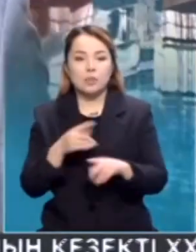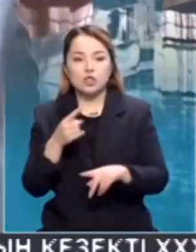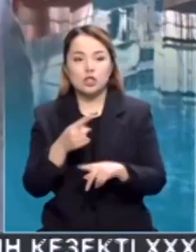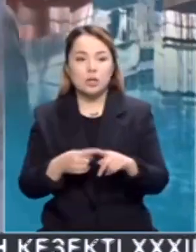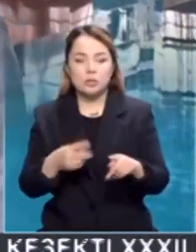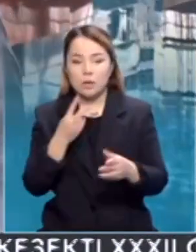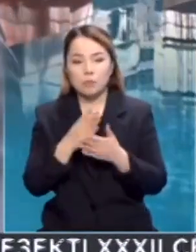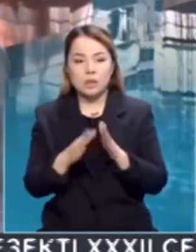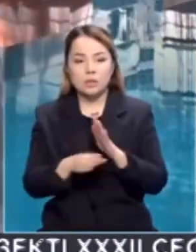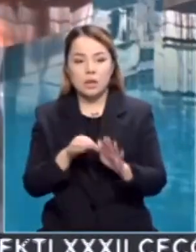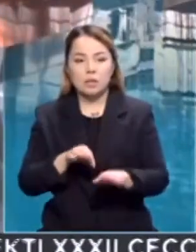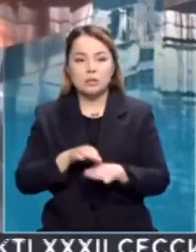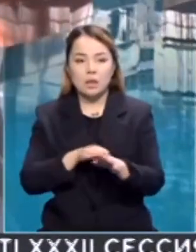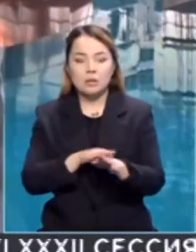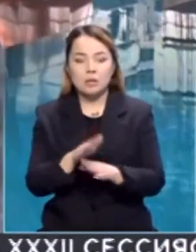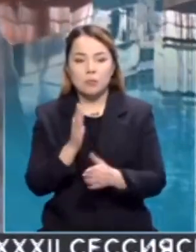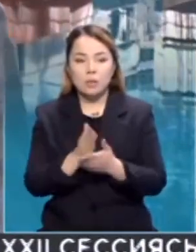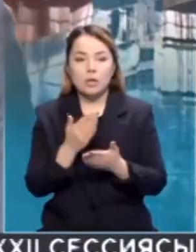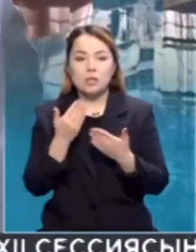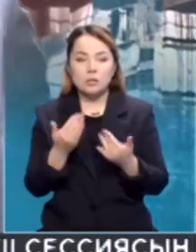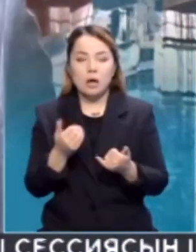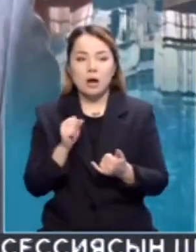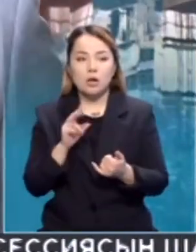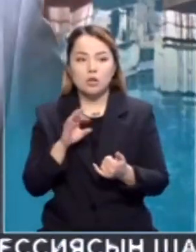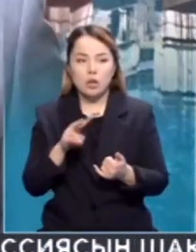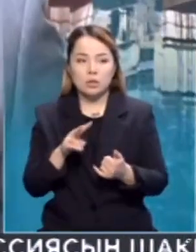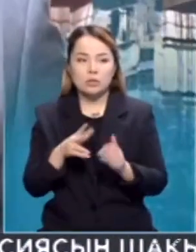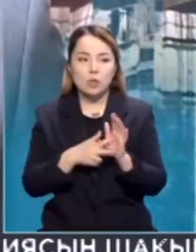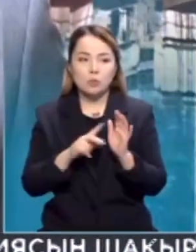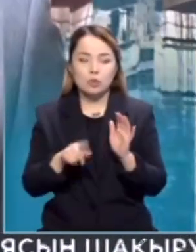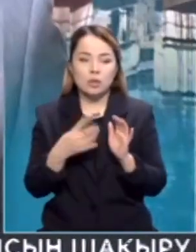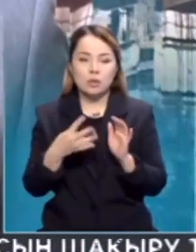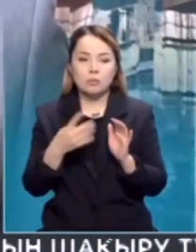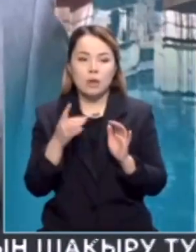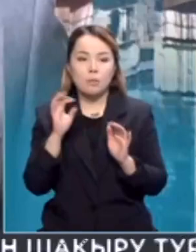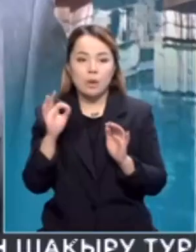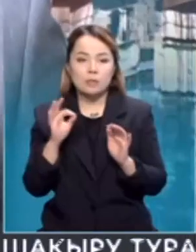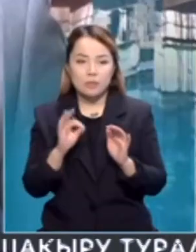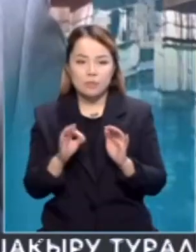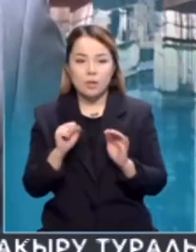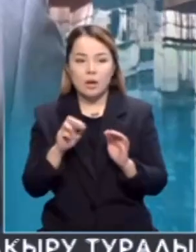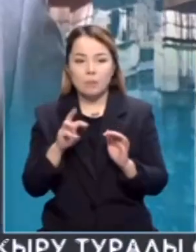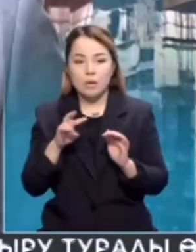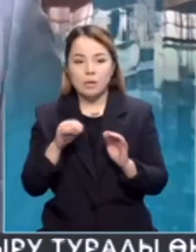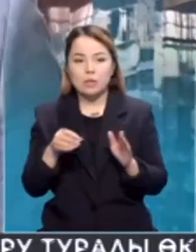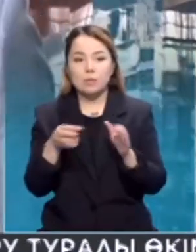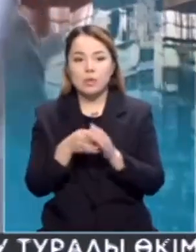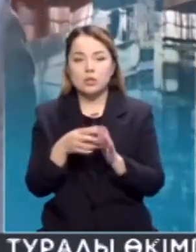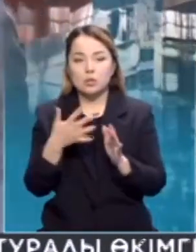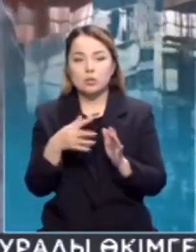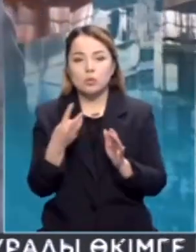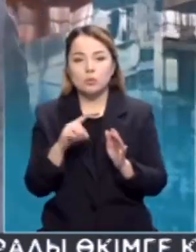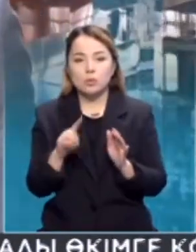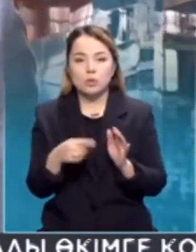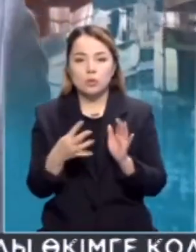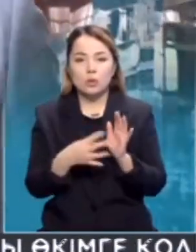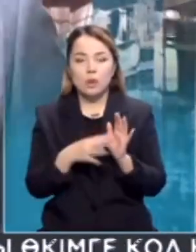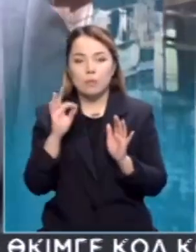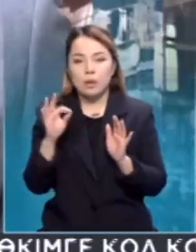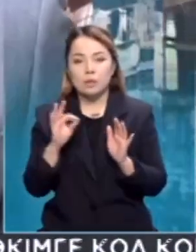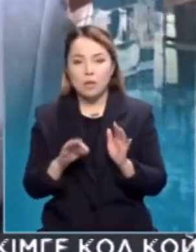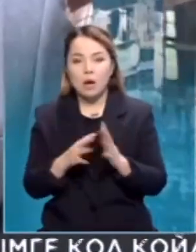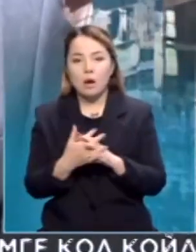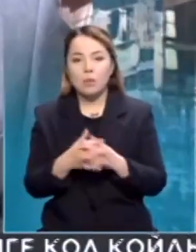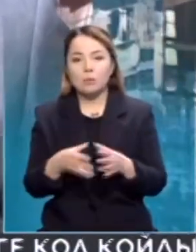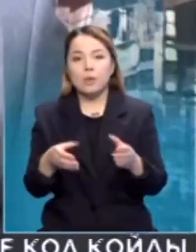таңдау жасаған. Оның ішінде сайлаушылар Ақ жол партиясына 8,41%, Аманат партиясына 53,9%,